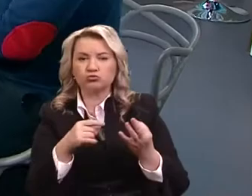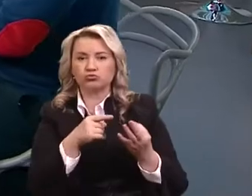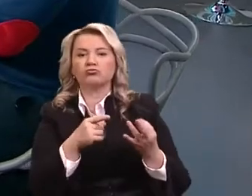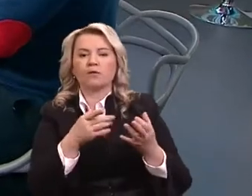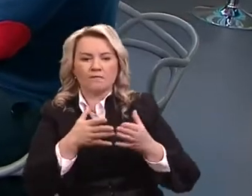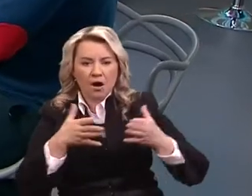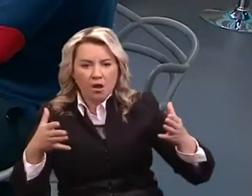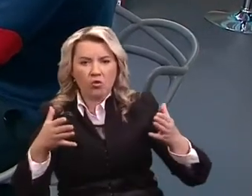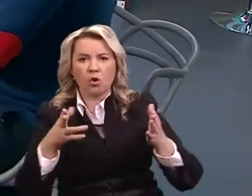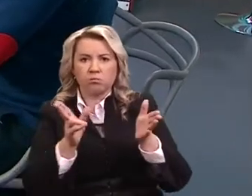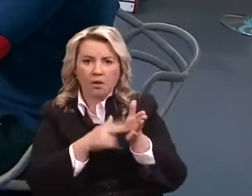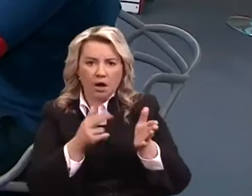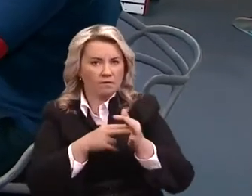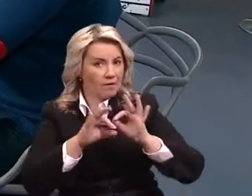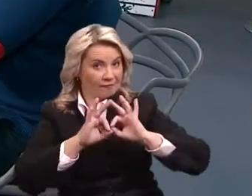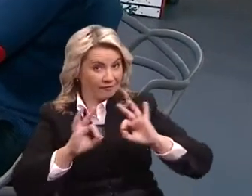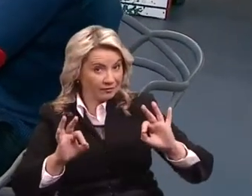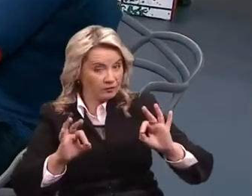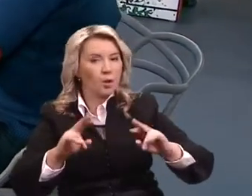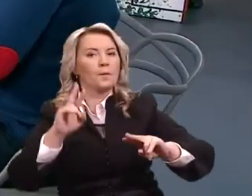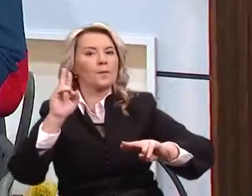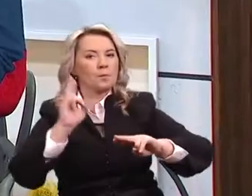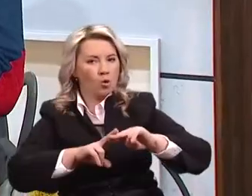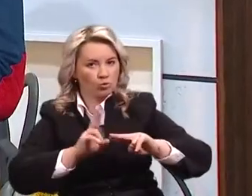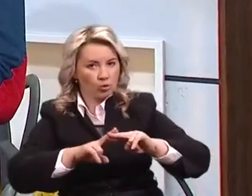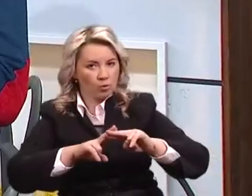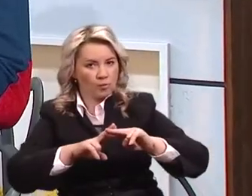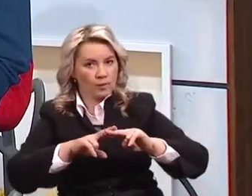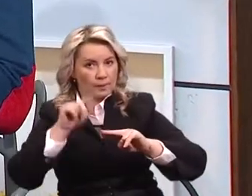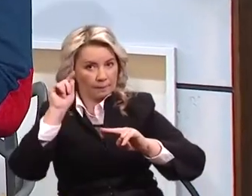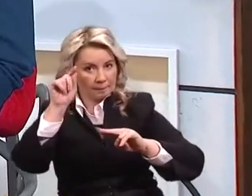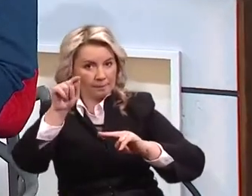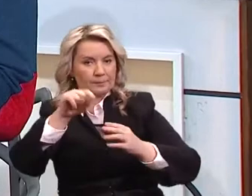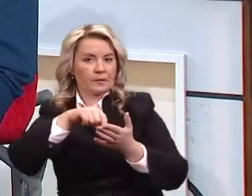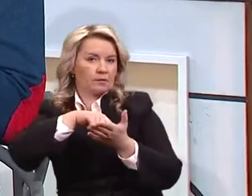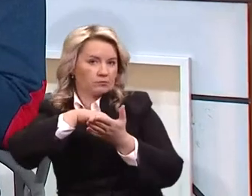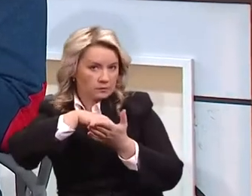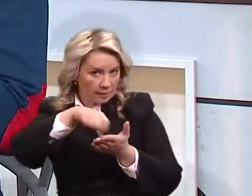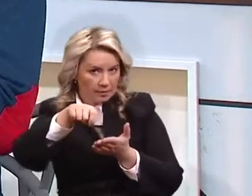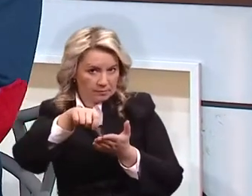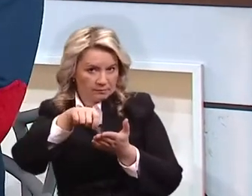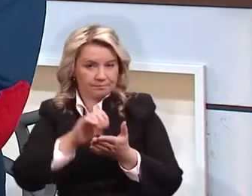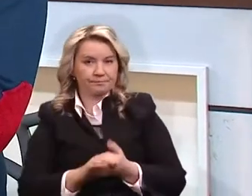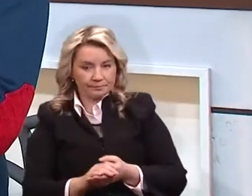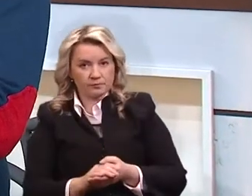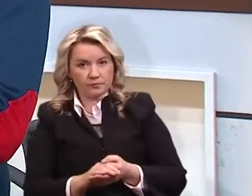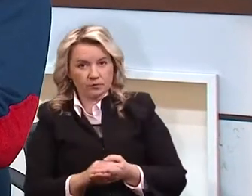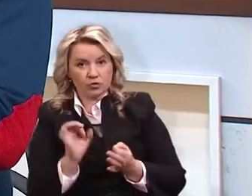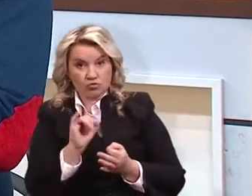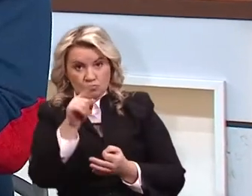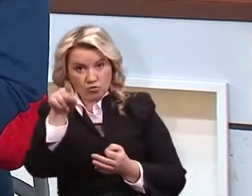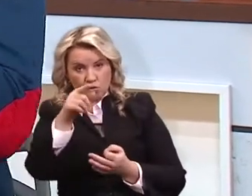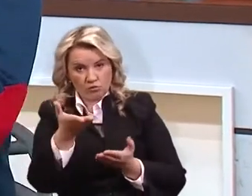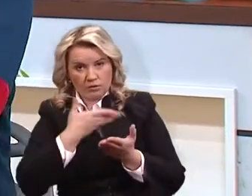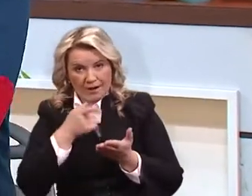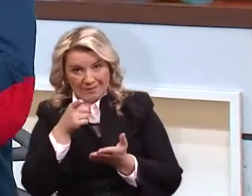barvě, velikosti, opravdu mi to přišlo, tak pak to teprve té nebankovní instituci nebo bankovní podle toho, kdo mi to poskytuje, tady tuhle tu službu